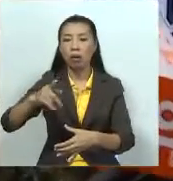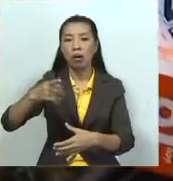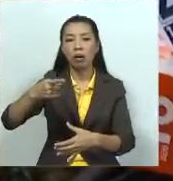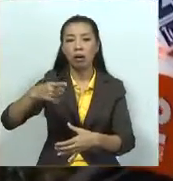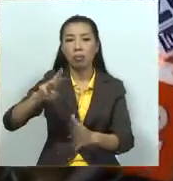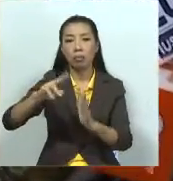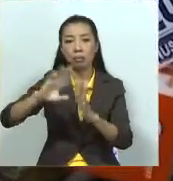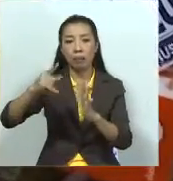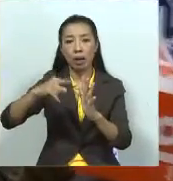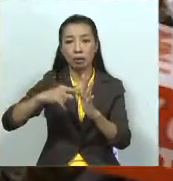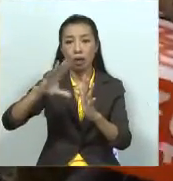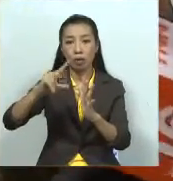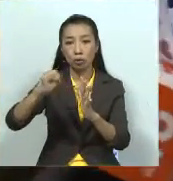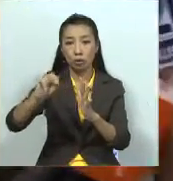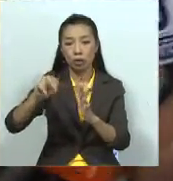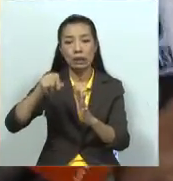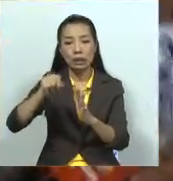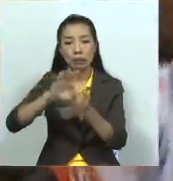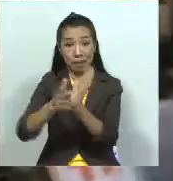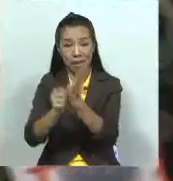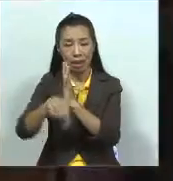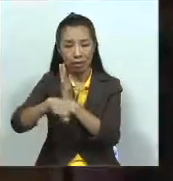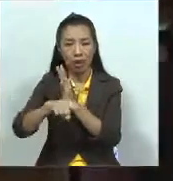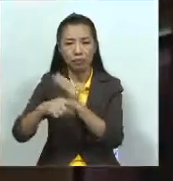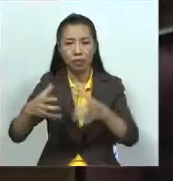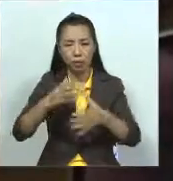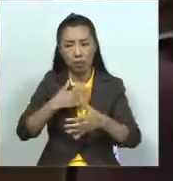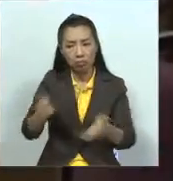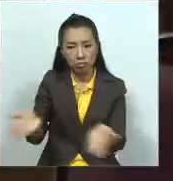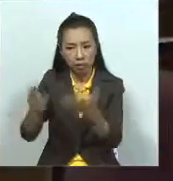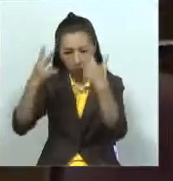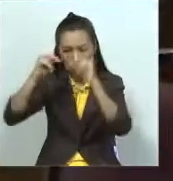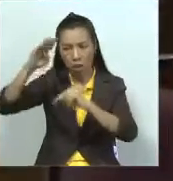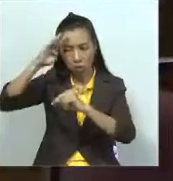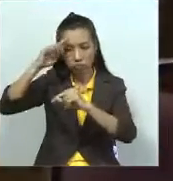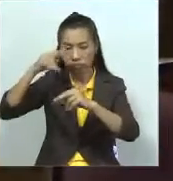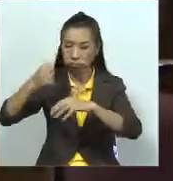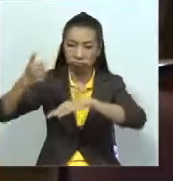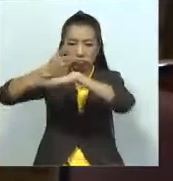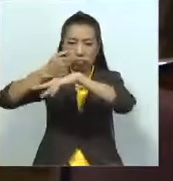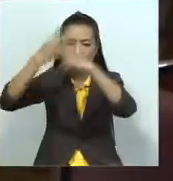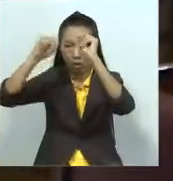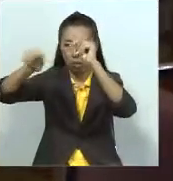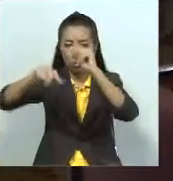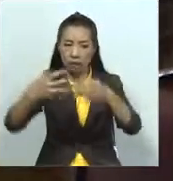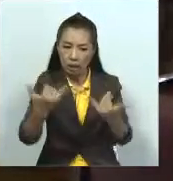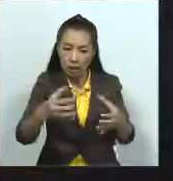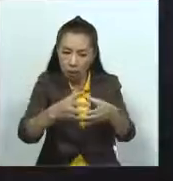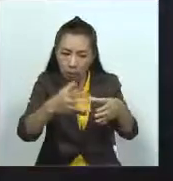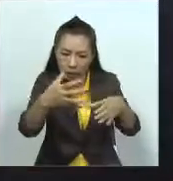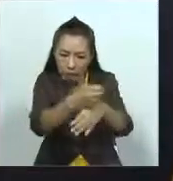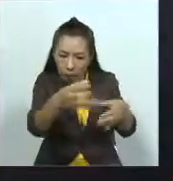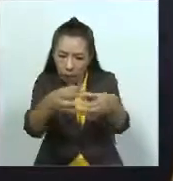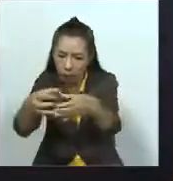นับสนุนพลเอกประยุทธ์เป็นนายกรัฐมนตรีและเชื่อว่าจะอยู่ครบเทอมซึ่งพรรคเล็กเกือบทุกพรรคก็ได้มีข้อยุติแล้วนะคะในการ